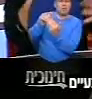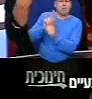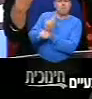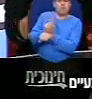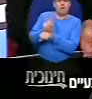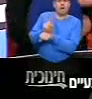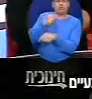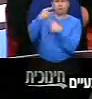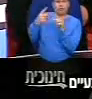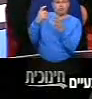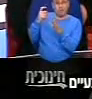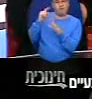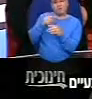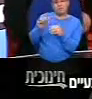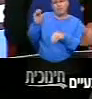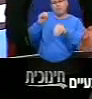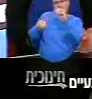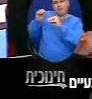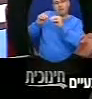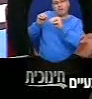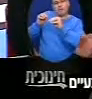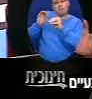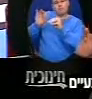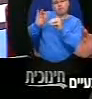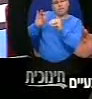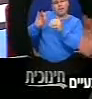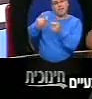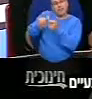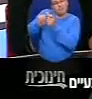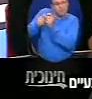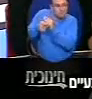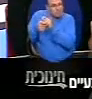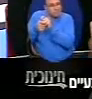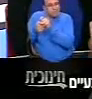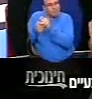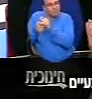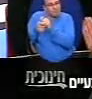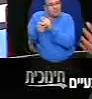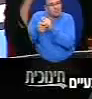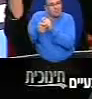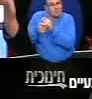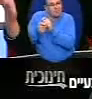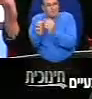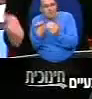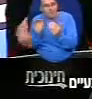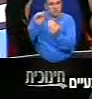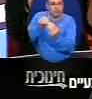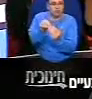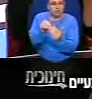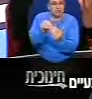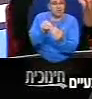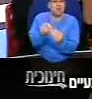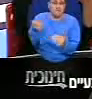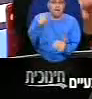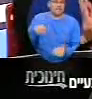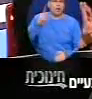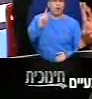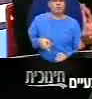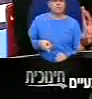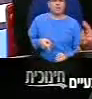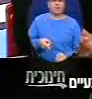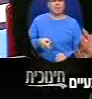אותם. עושים להם ייעוד שונה לחלוטין ממה שזה היה אמור להיות בעבר. ומתכננים תוכנית חדשה, ואז לא צריך לעבור את המלחור.